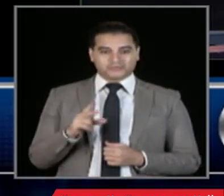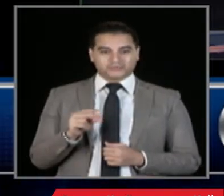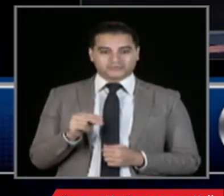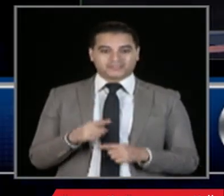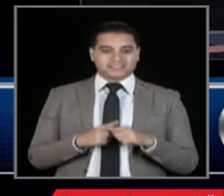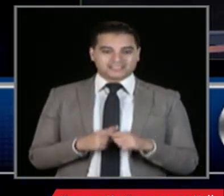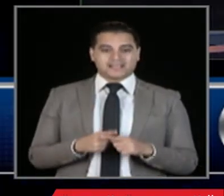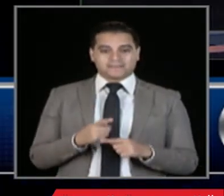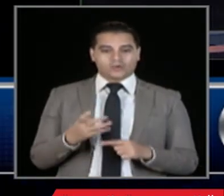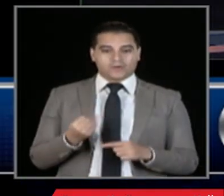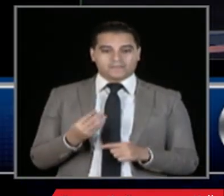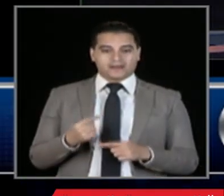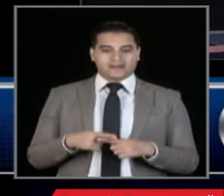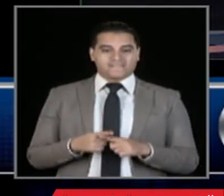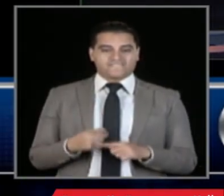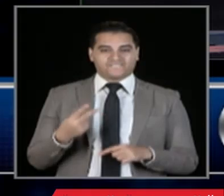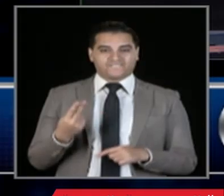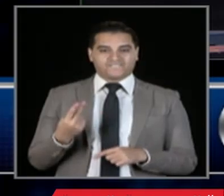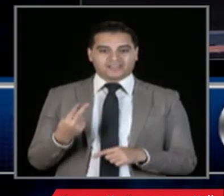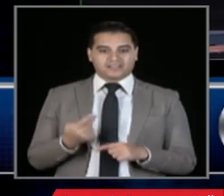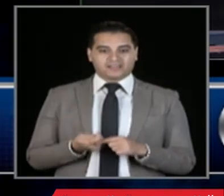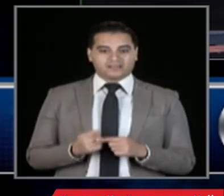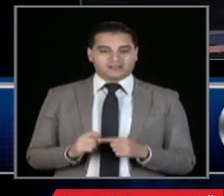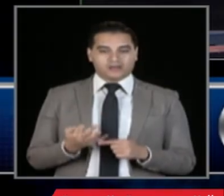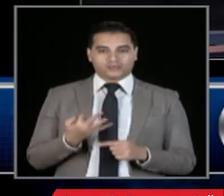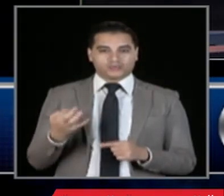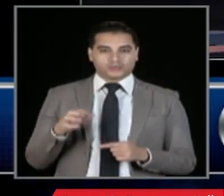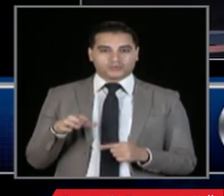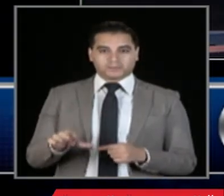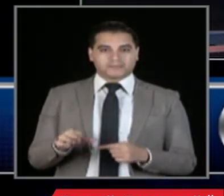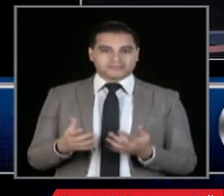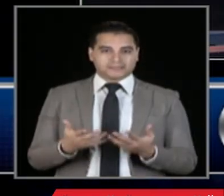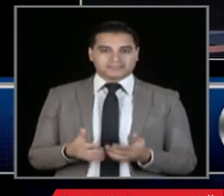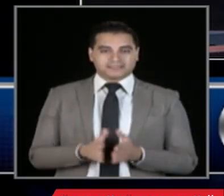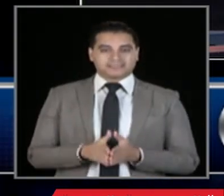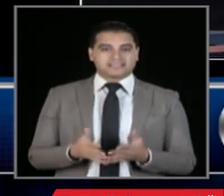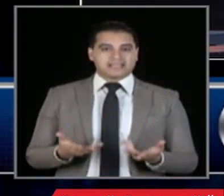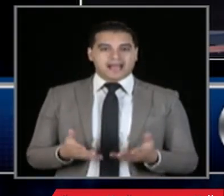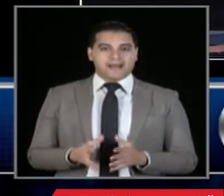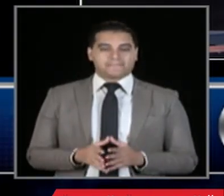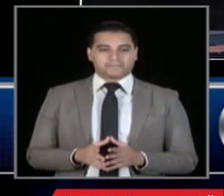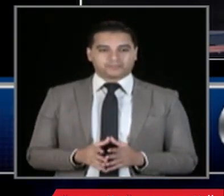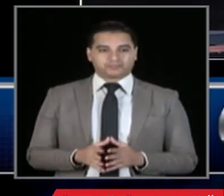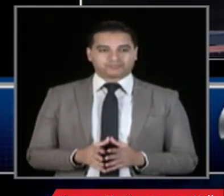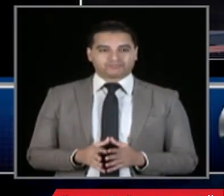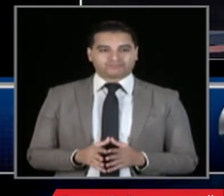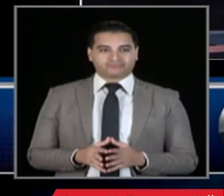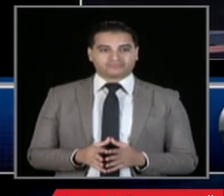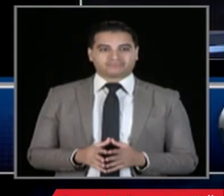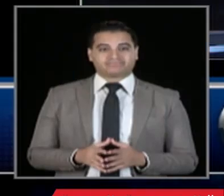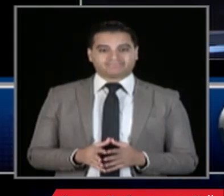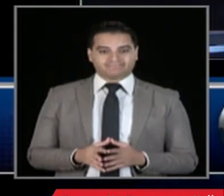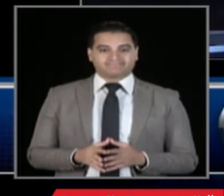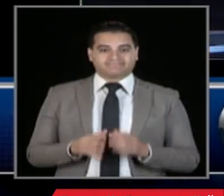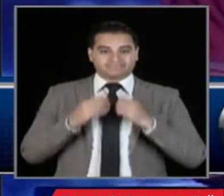220 زائد 140 في 2 ناقص 390 يساوي كام؟